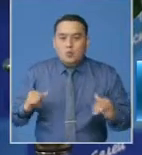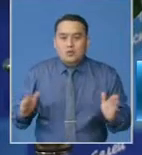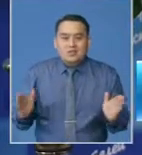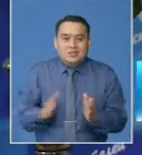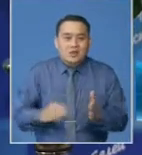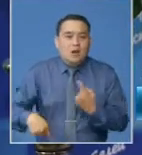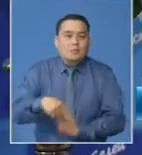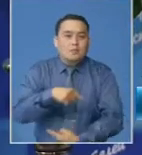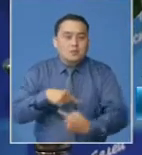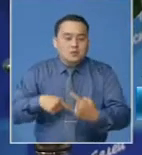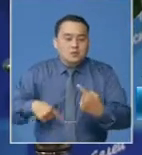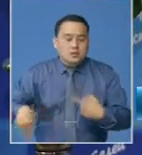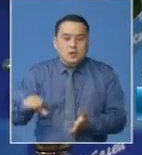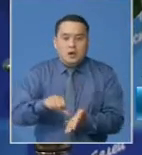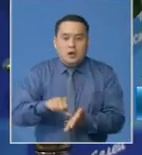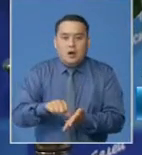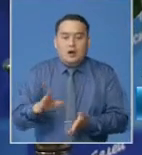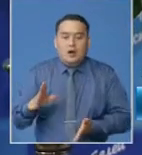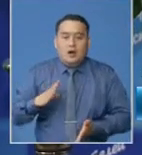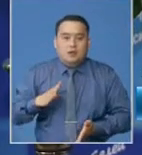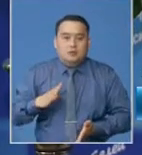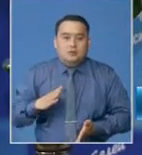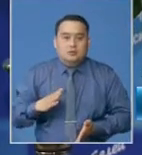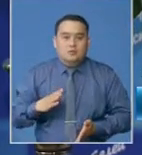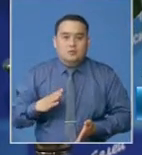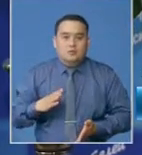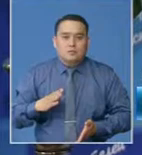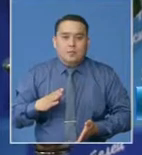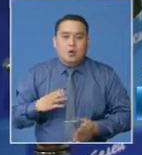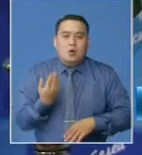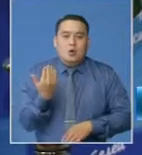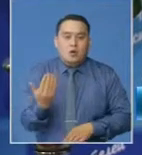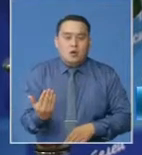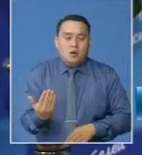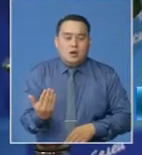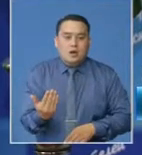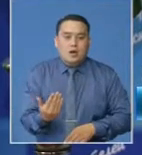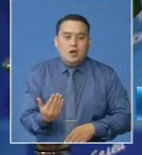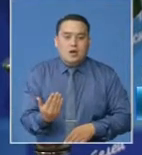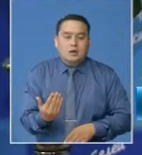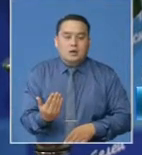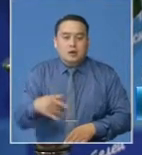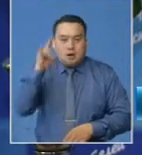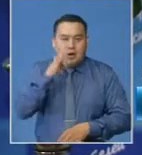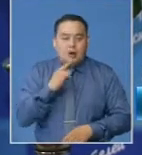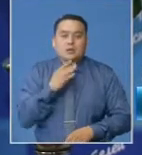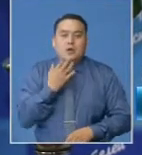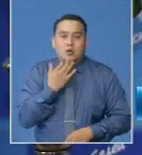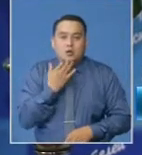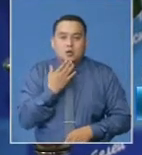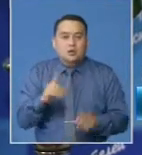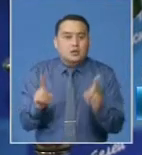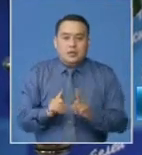кішігірім біздің жеке кәсіпкерлер де қатысып отыр. Олар көбінесе қазақ ұлтының